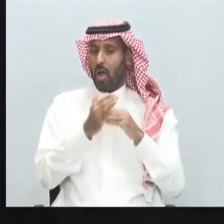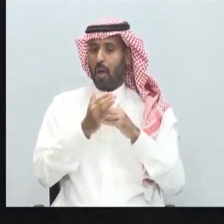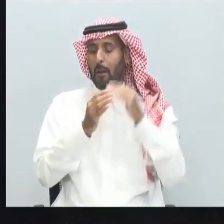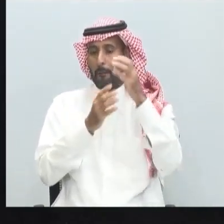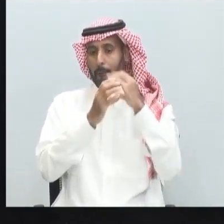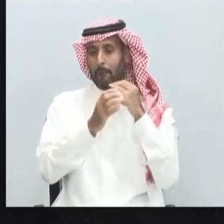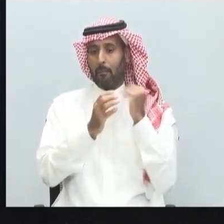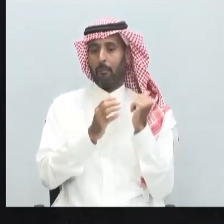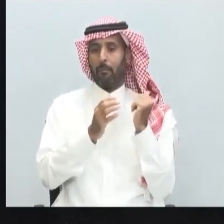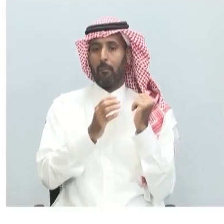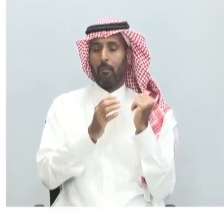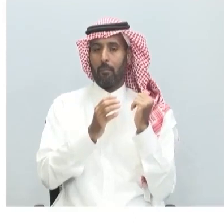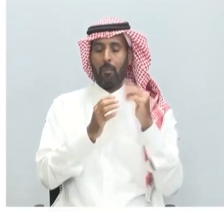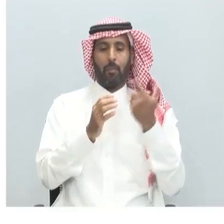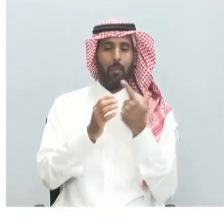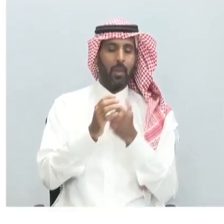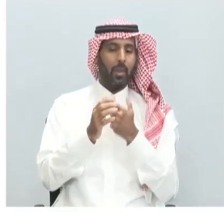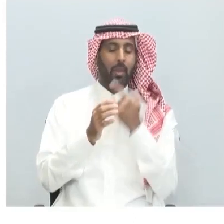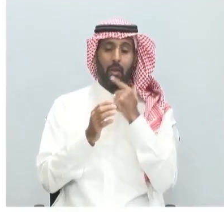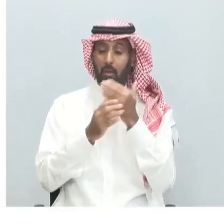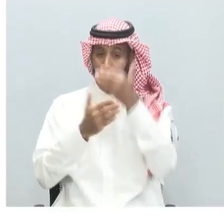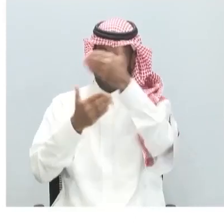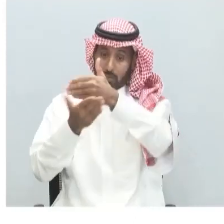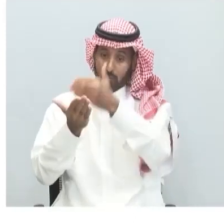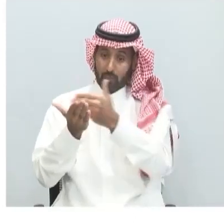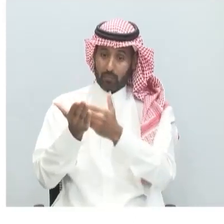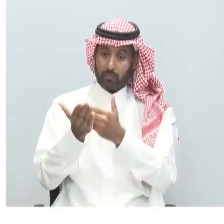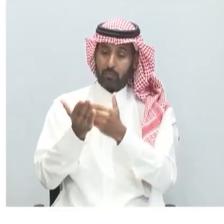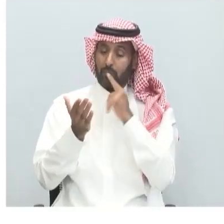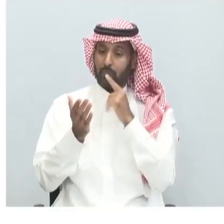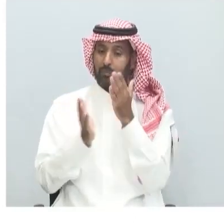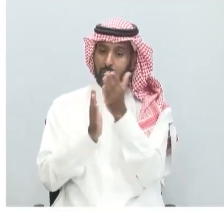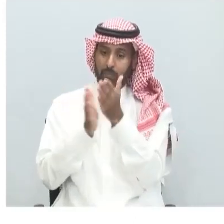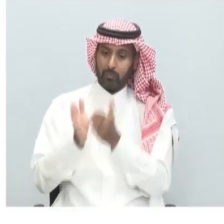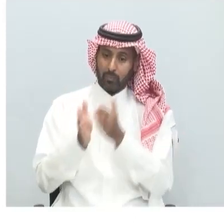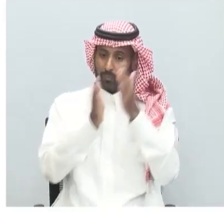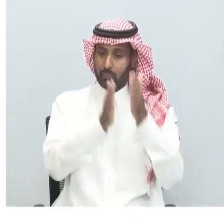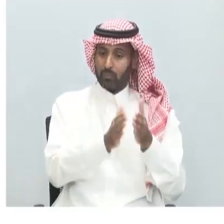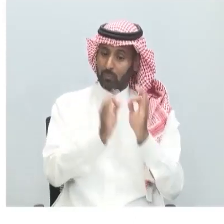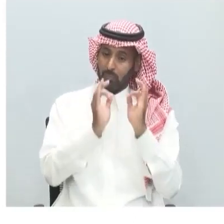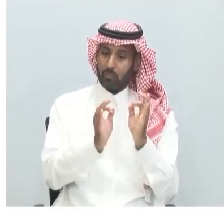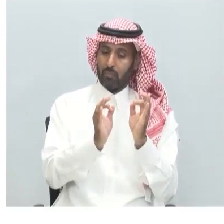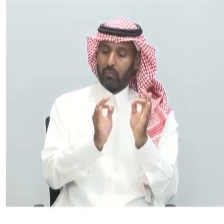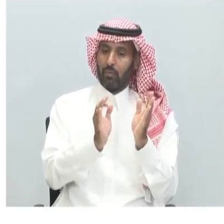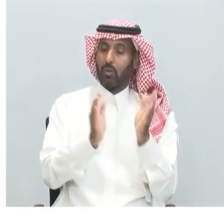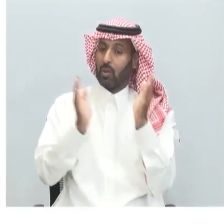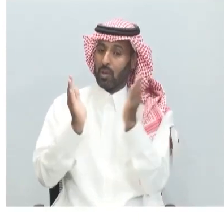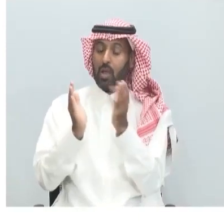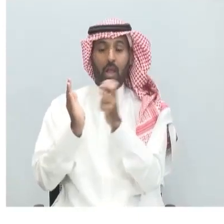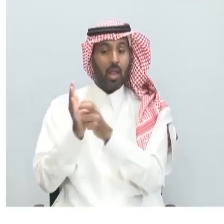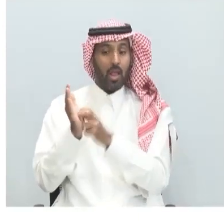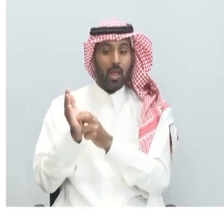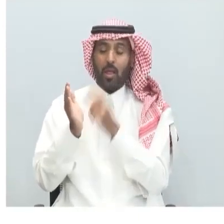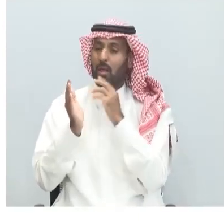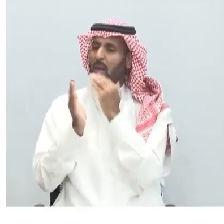الحافله اذا يقومون بالترتيب بطريقه منظمه الانظمه ذات الطاقه